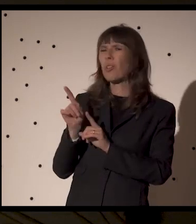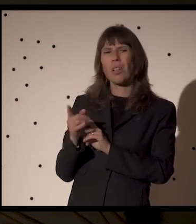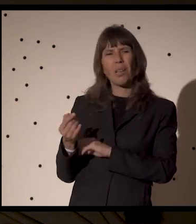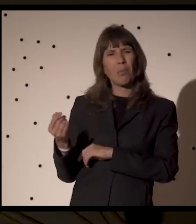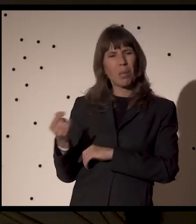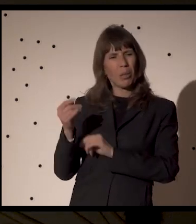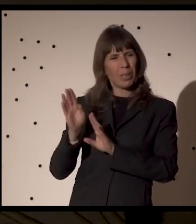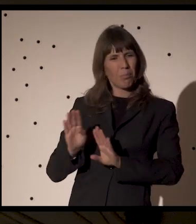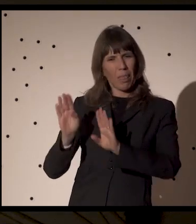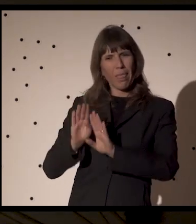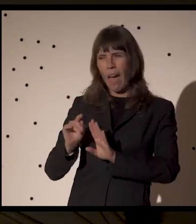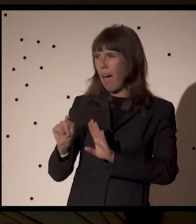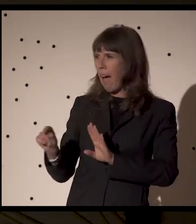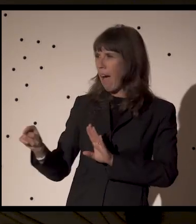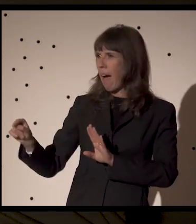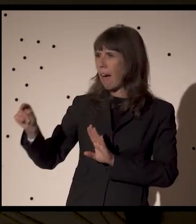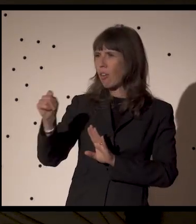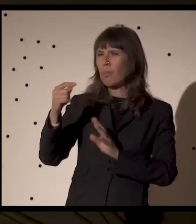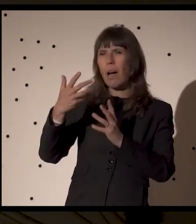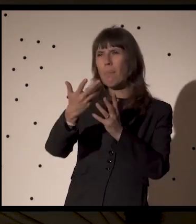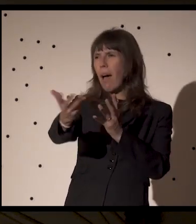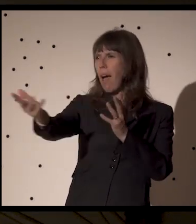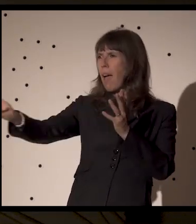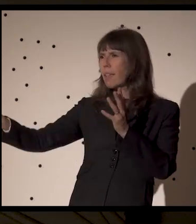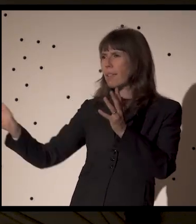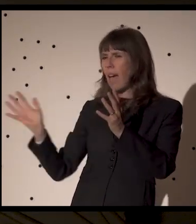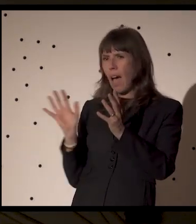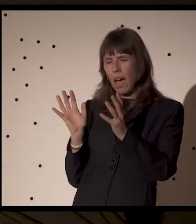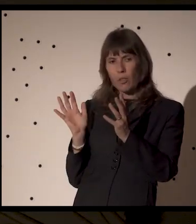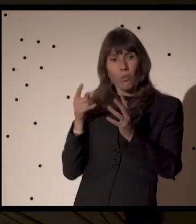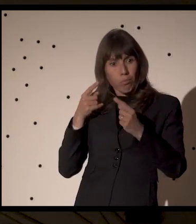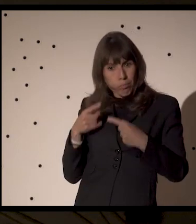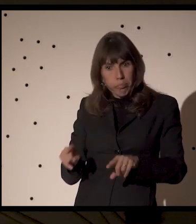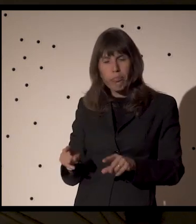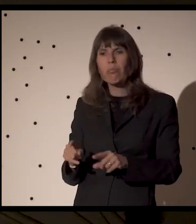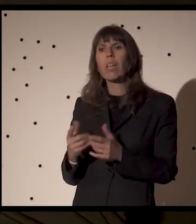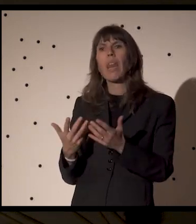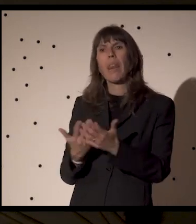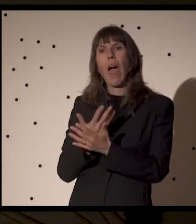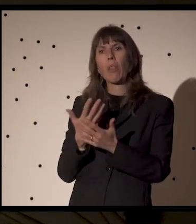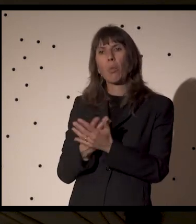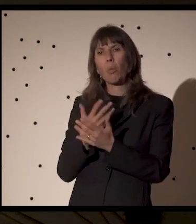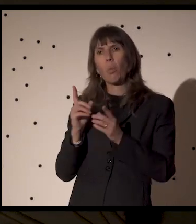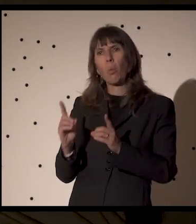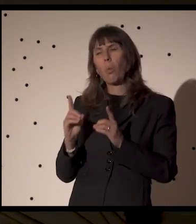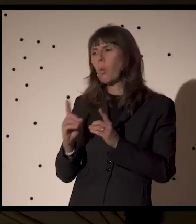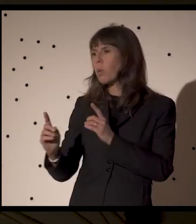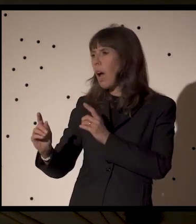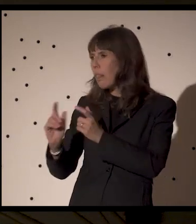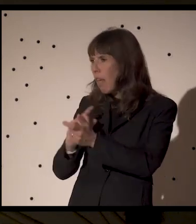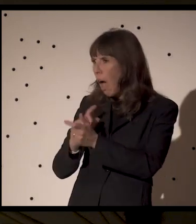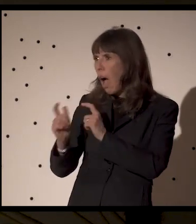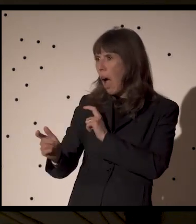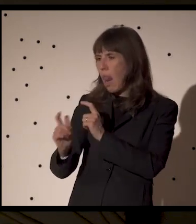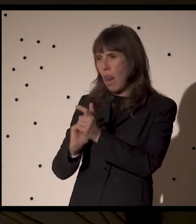luogo nel paesaggio per l'appunto in dialogo con la natura per aiutarci a riflettere su